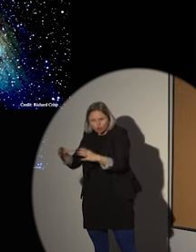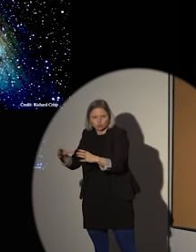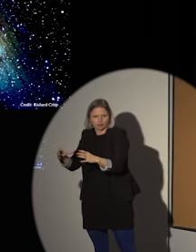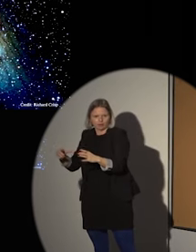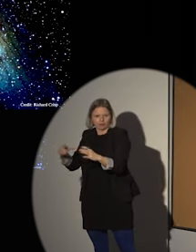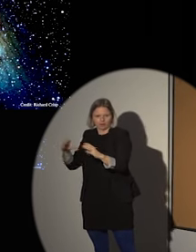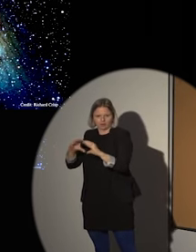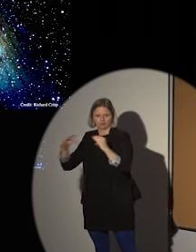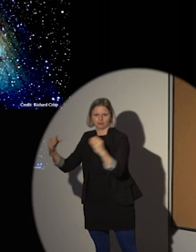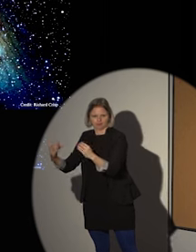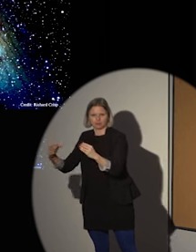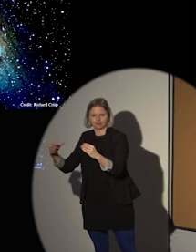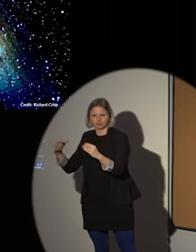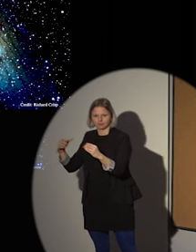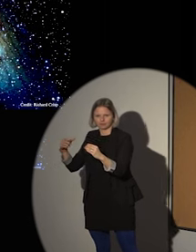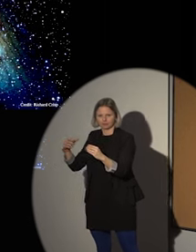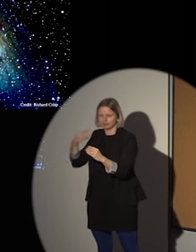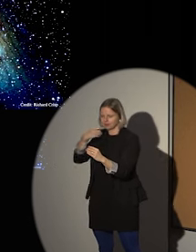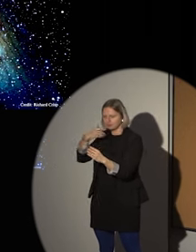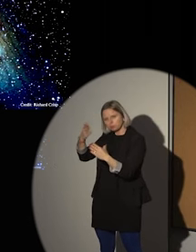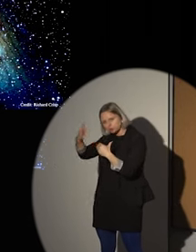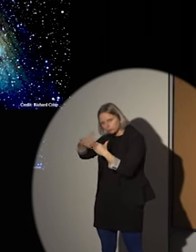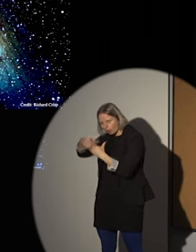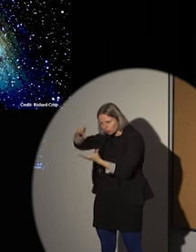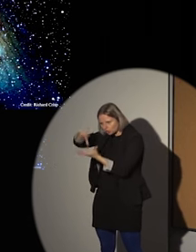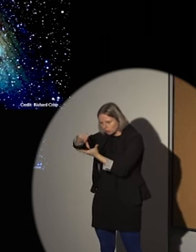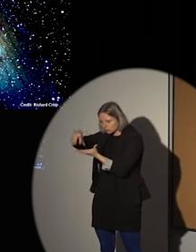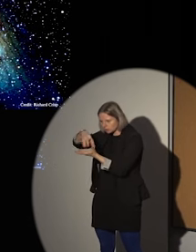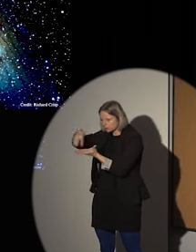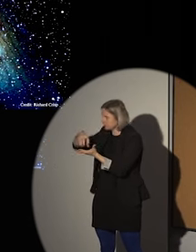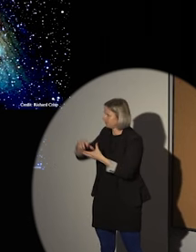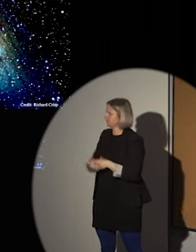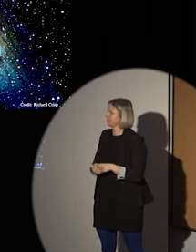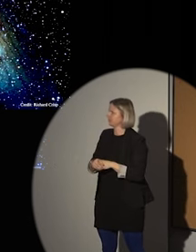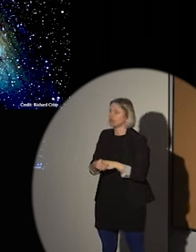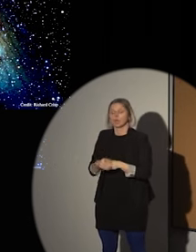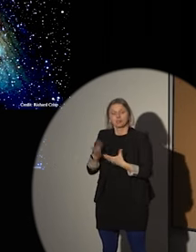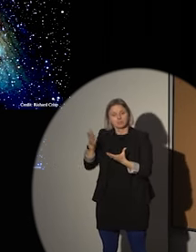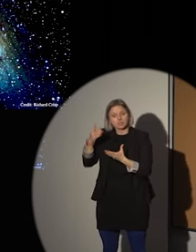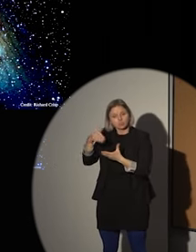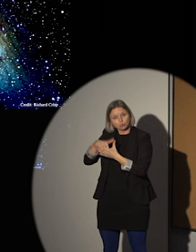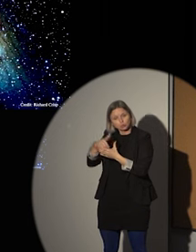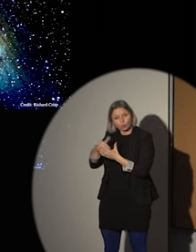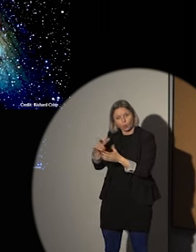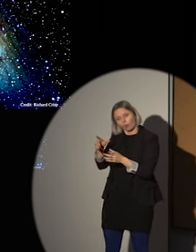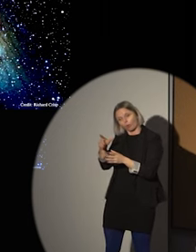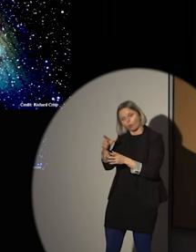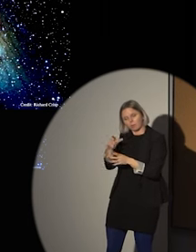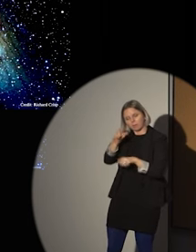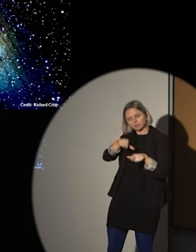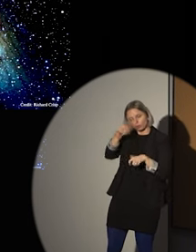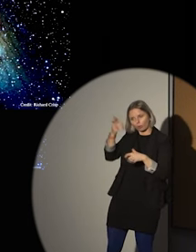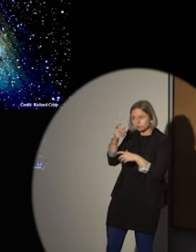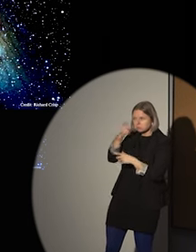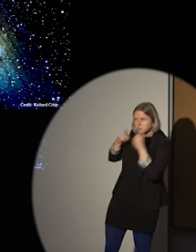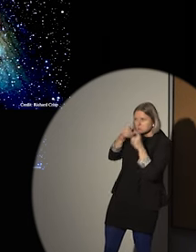épais. Et puis, on a découvert aussi un très grand nombre d'observations d'Andromède qui montraient une galaxie